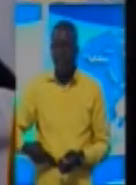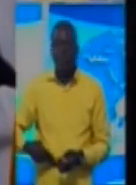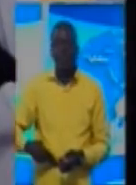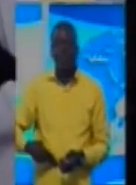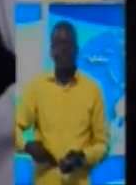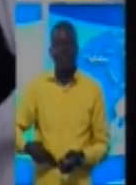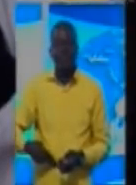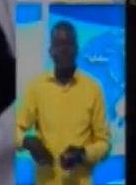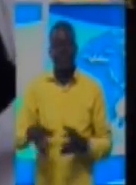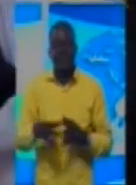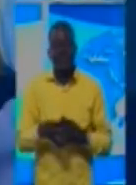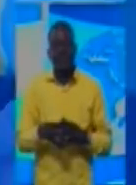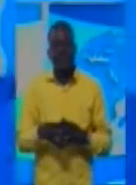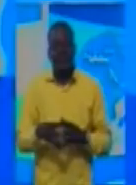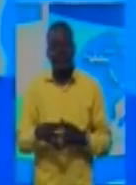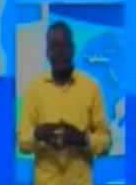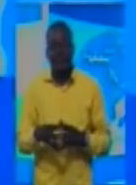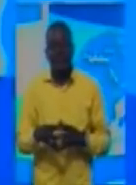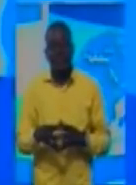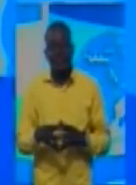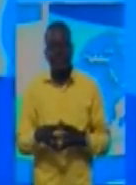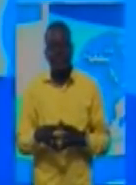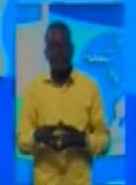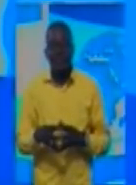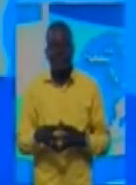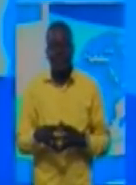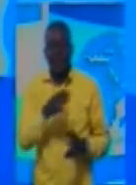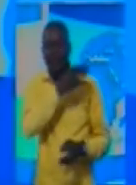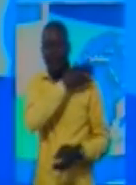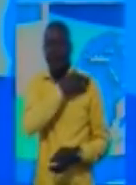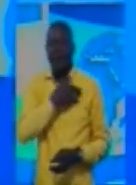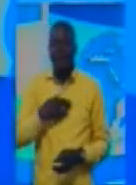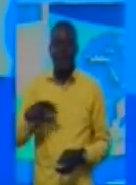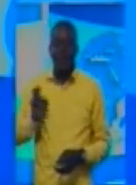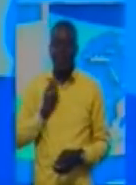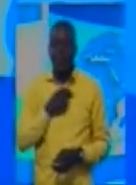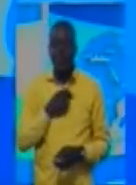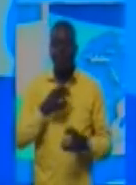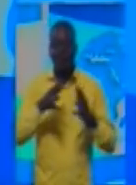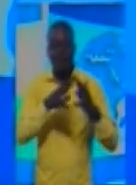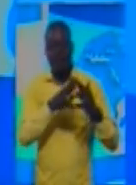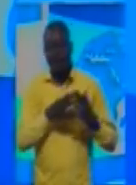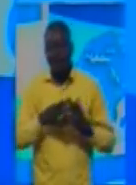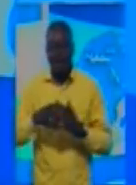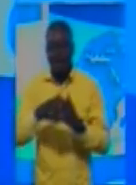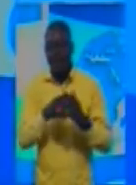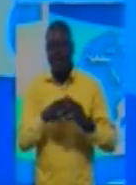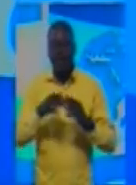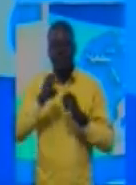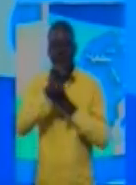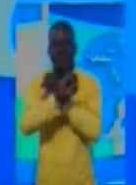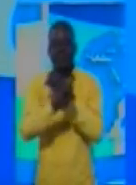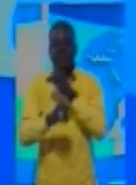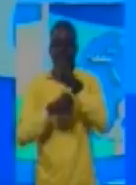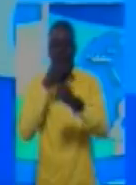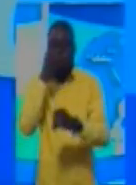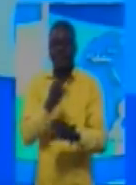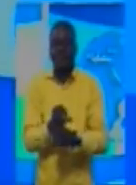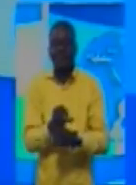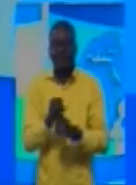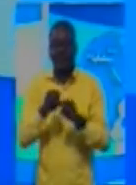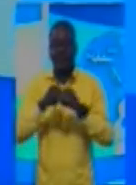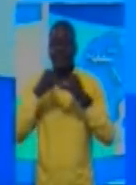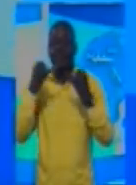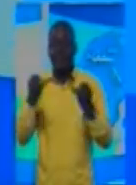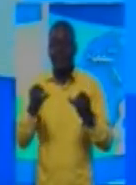Abdurrahman Al Saoud. Et puis, nous allons aux États-Unis. C'est l'actualité internationale dans ce